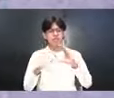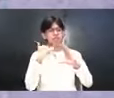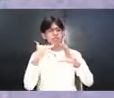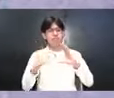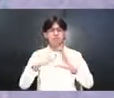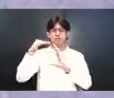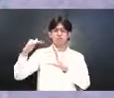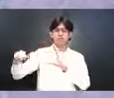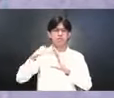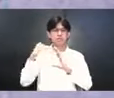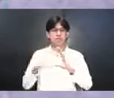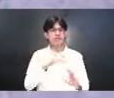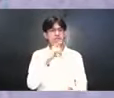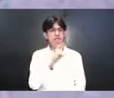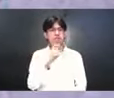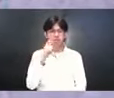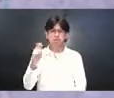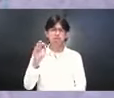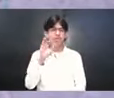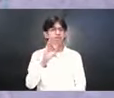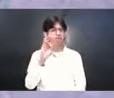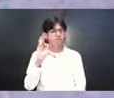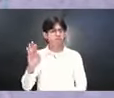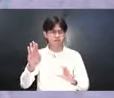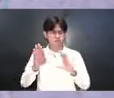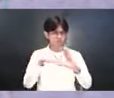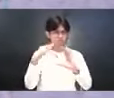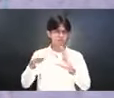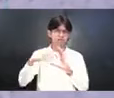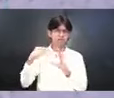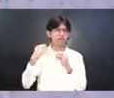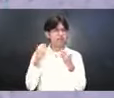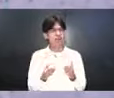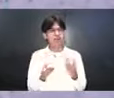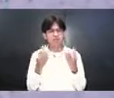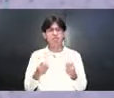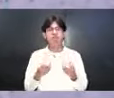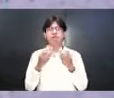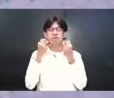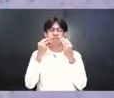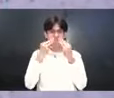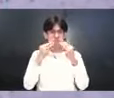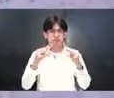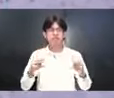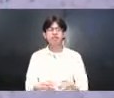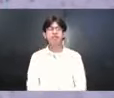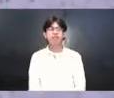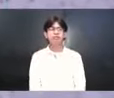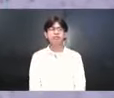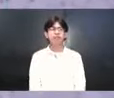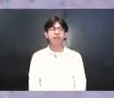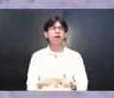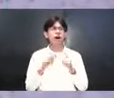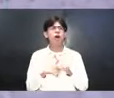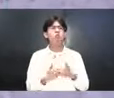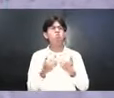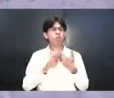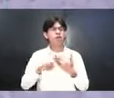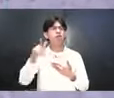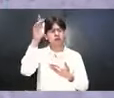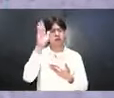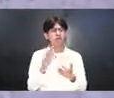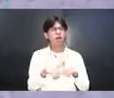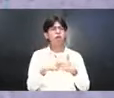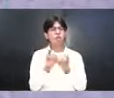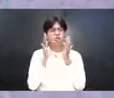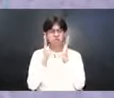TikTok, Facebook. Grabe. At ang message nila, paano pa ako babalik kay Lord? Hiyang-hiya na